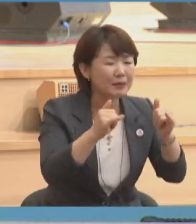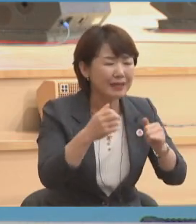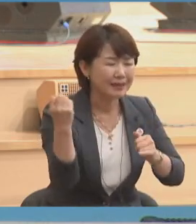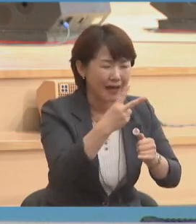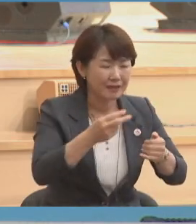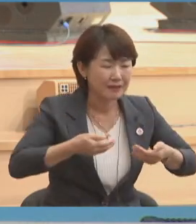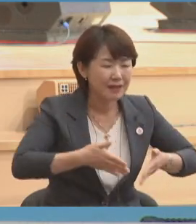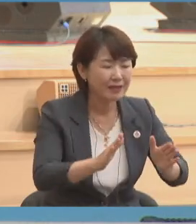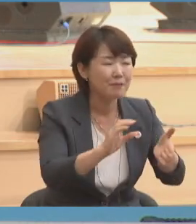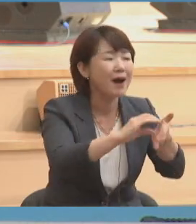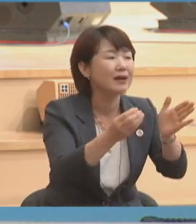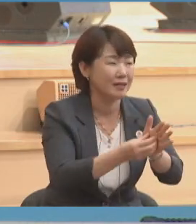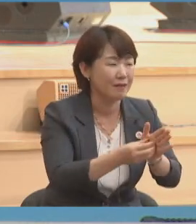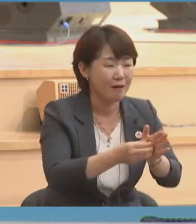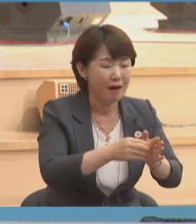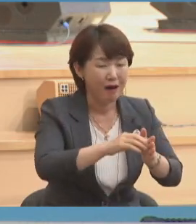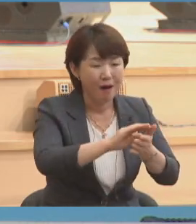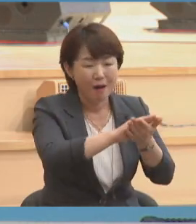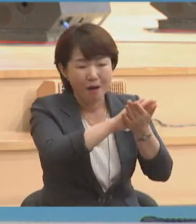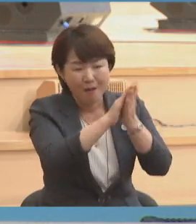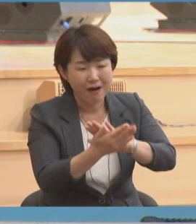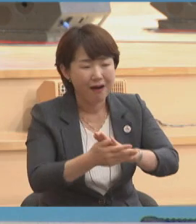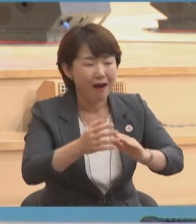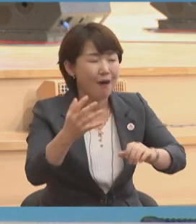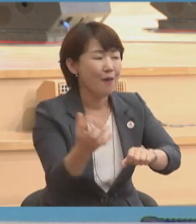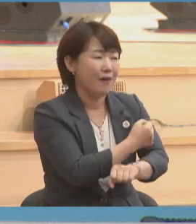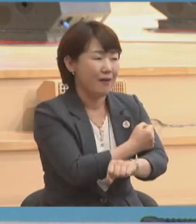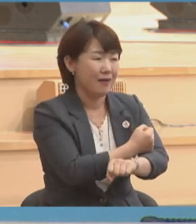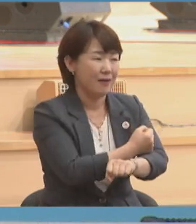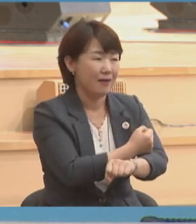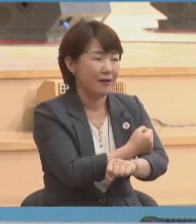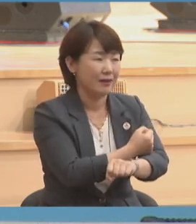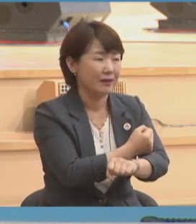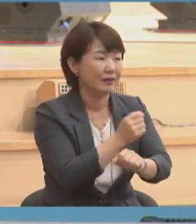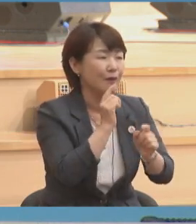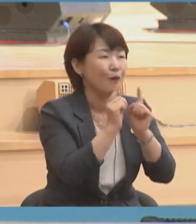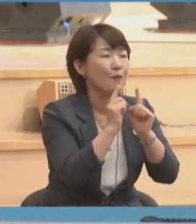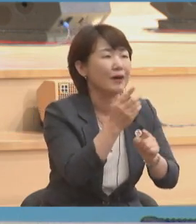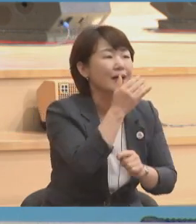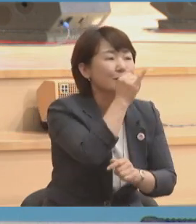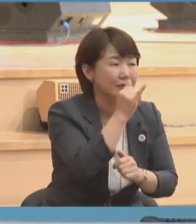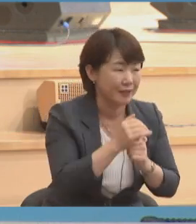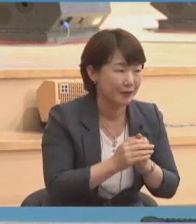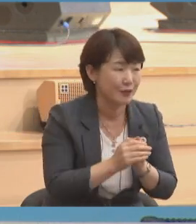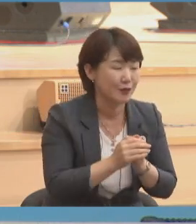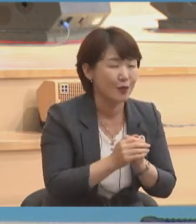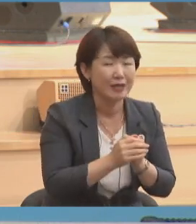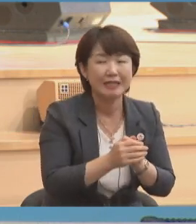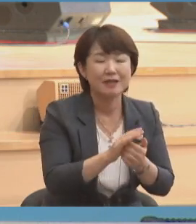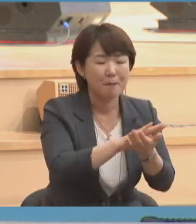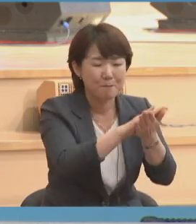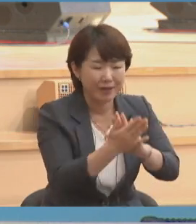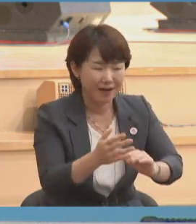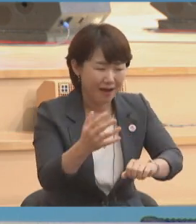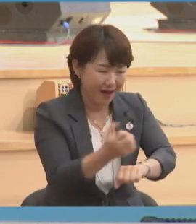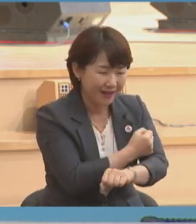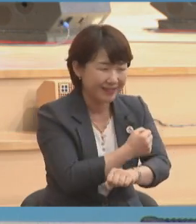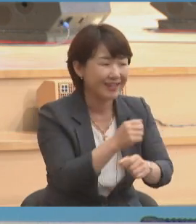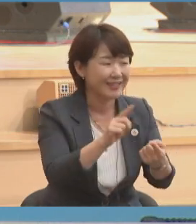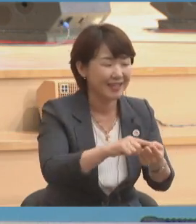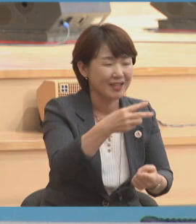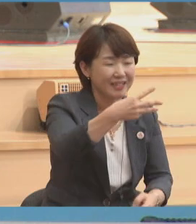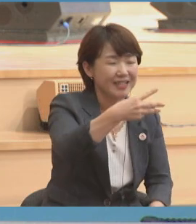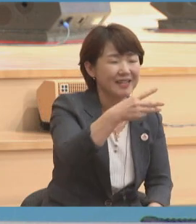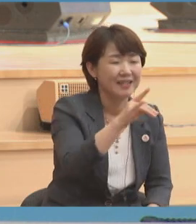정도인 거죠. 다시 태어났다고 얘기할 정도로 그 정도로 레디컬한 변화가 일어나는데, 다시